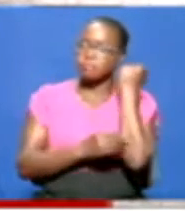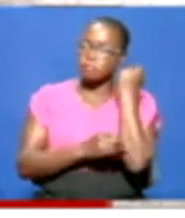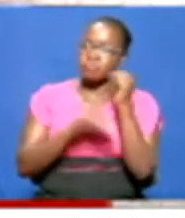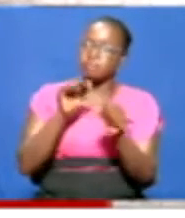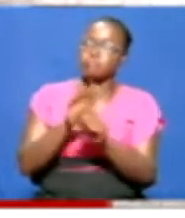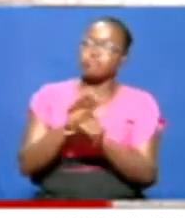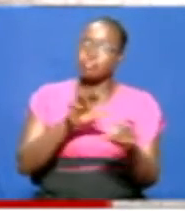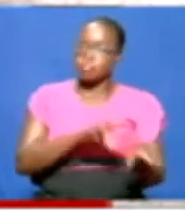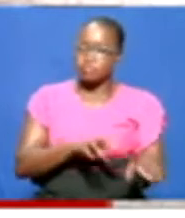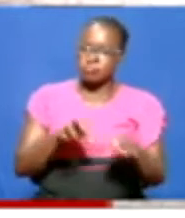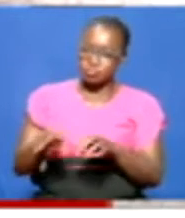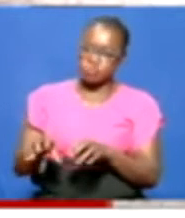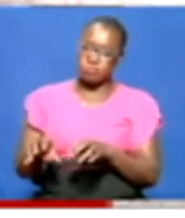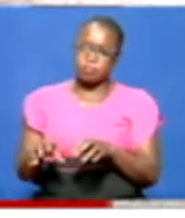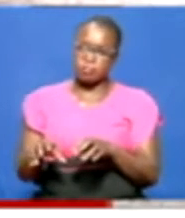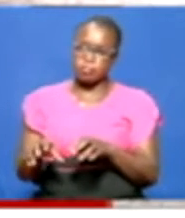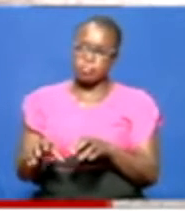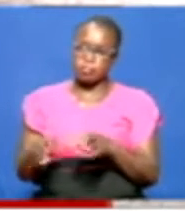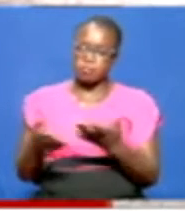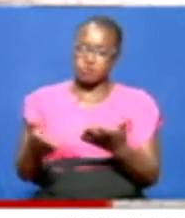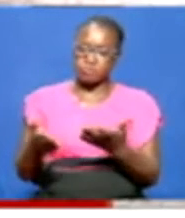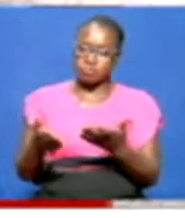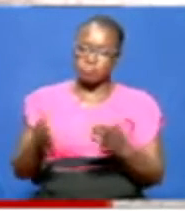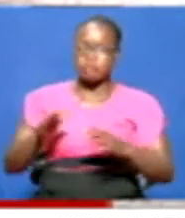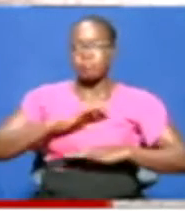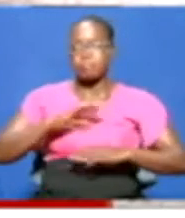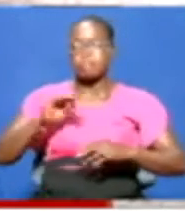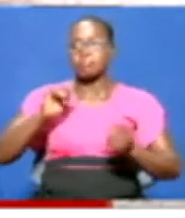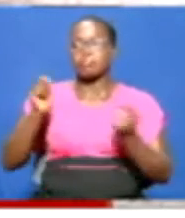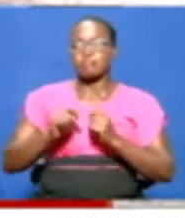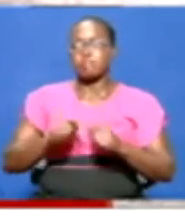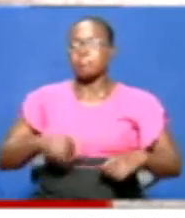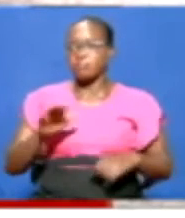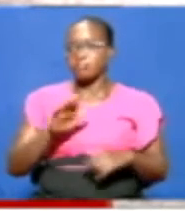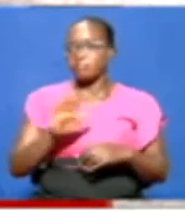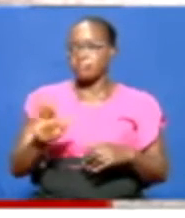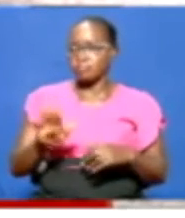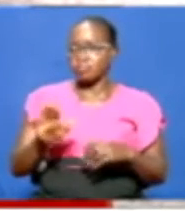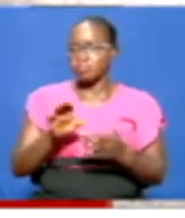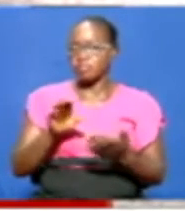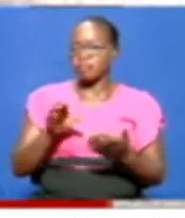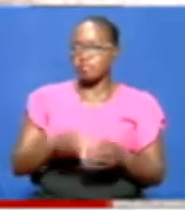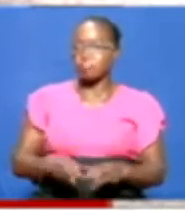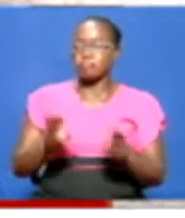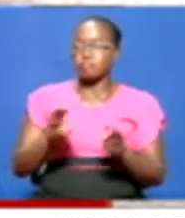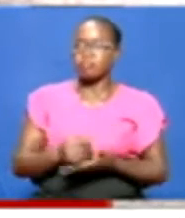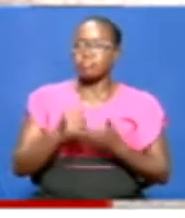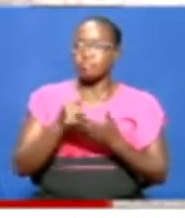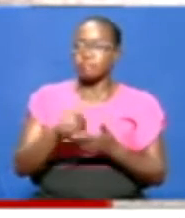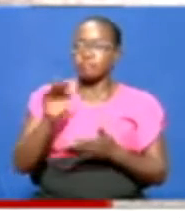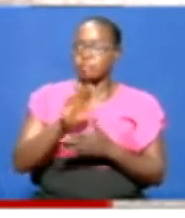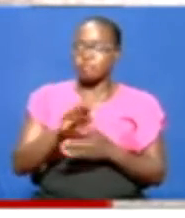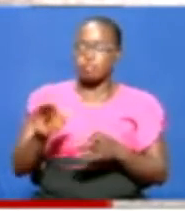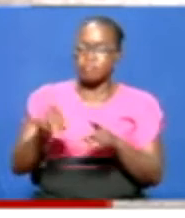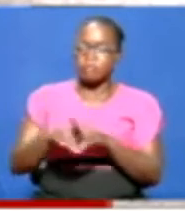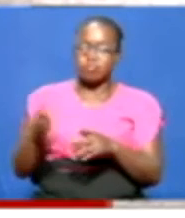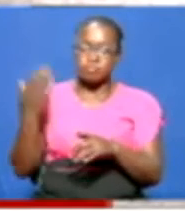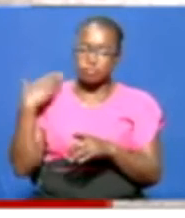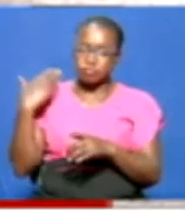kutosha kubadilisha maisha yao kwa hali na njia ambao inaweza ikawasaidia wabaki walivyokuwa zamani,